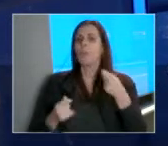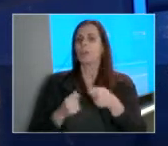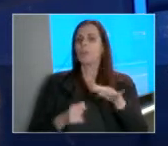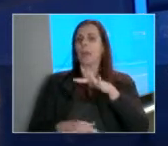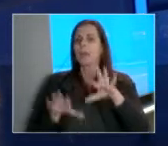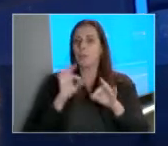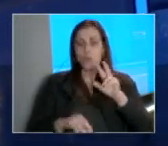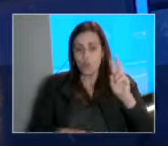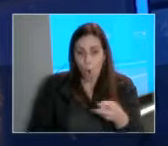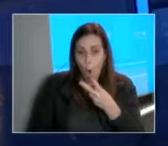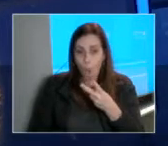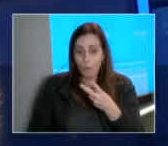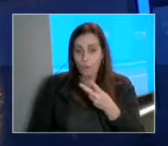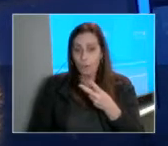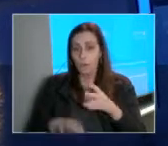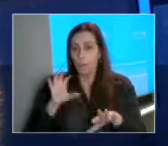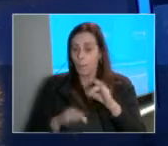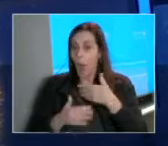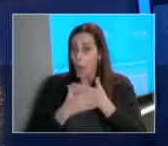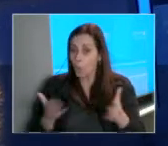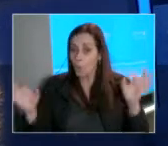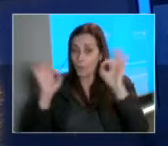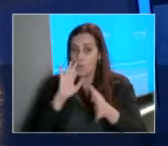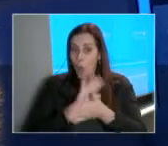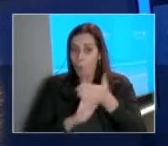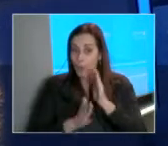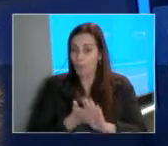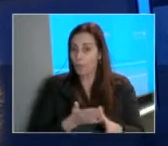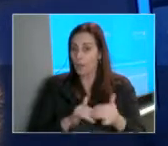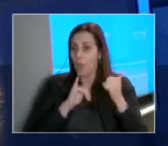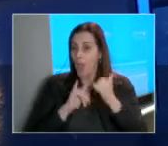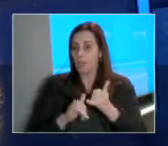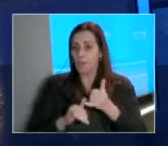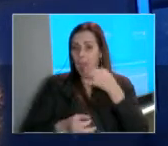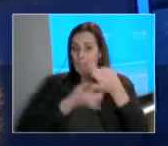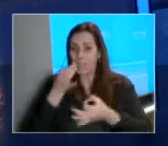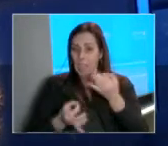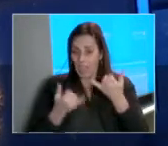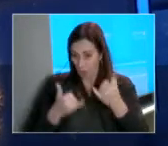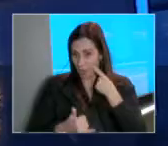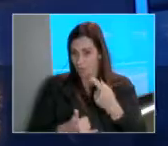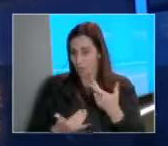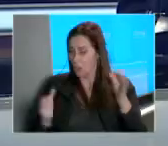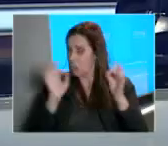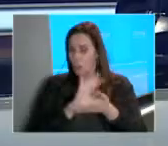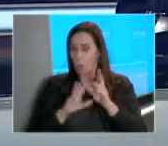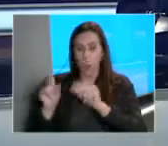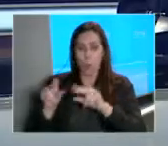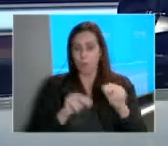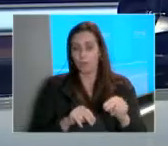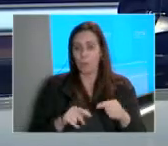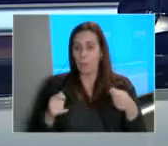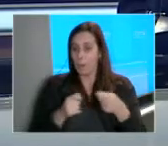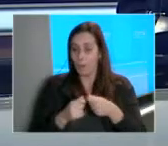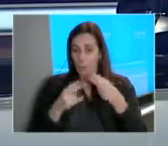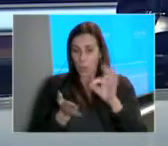מערכת הבחירות? עוד הפעם, זאת תהיה מערכת בחירות על כלום ושום דבר? תראה, ראי, הבאת עכשיו תוצאות של סקר, שזה כלום ושום דבר. כן, לגמרי.